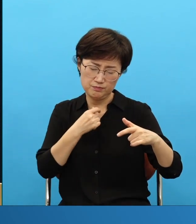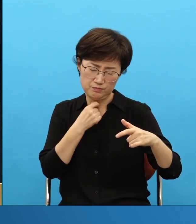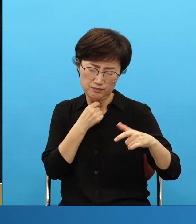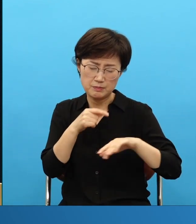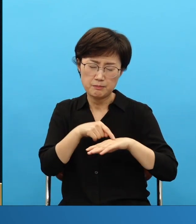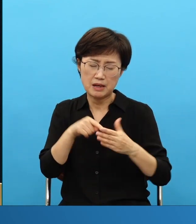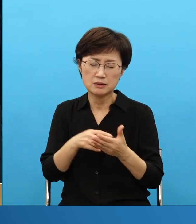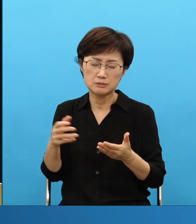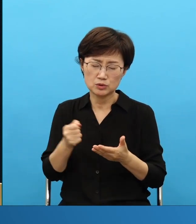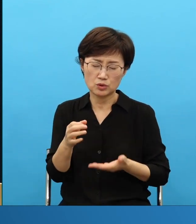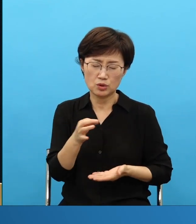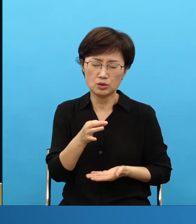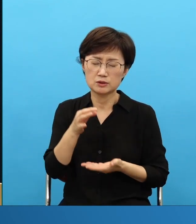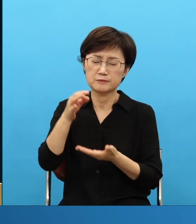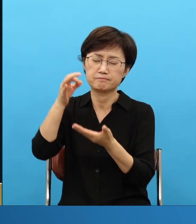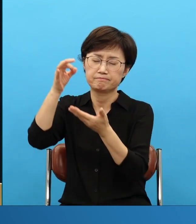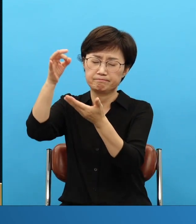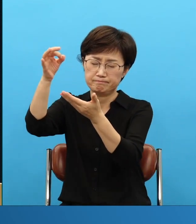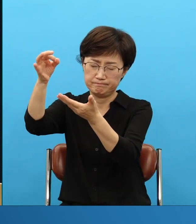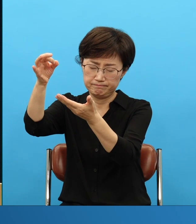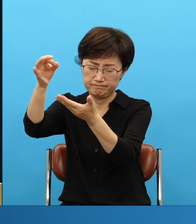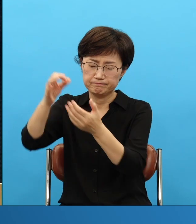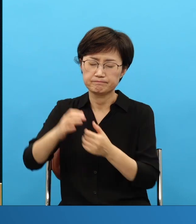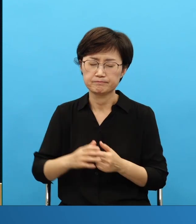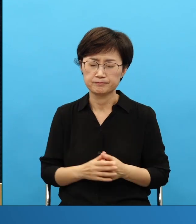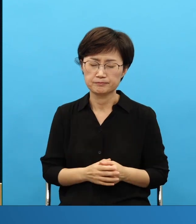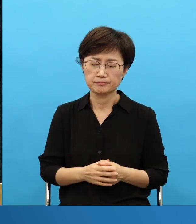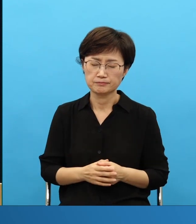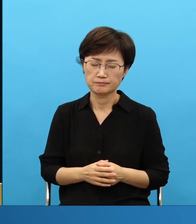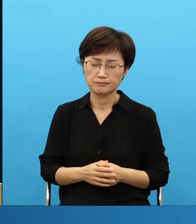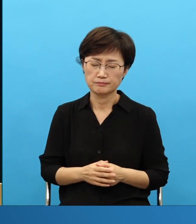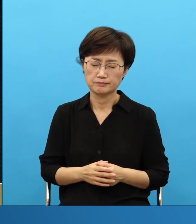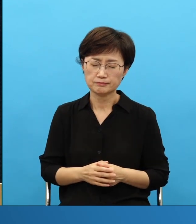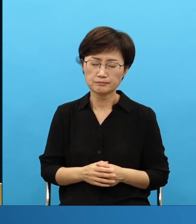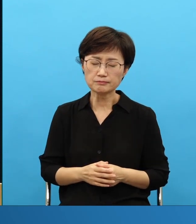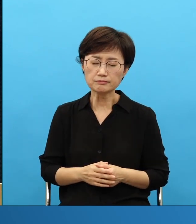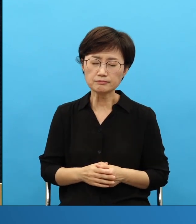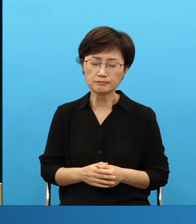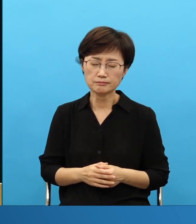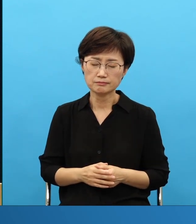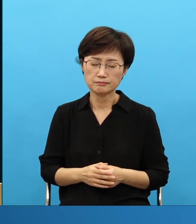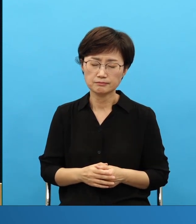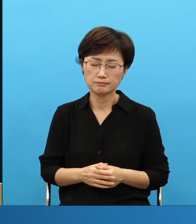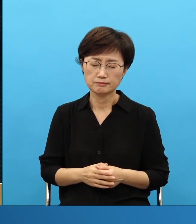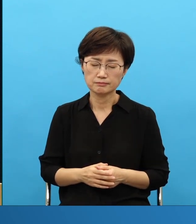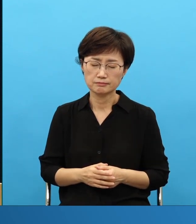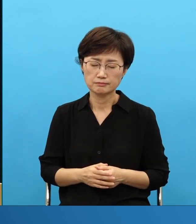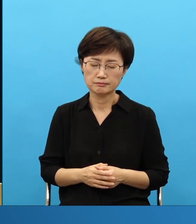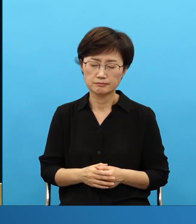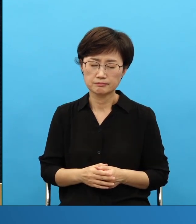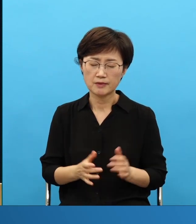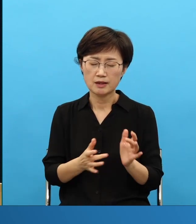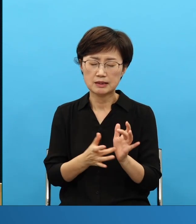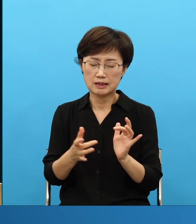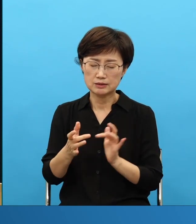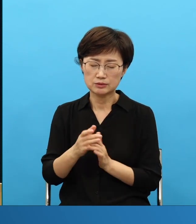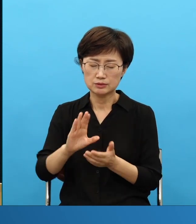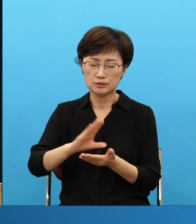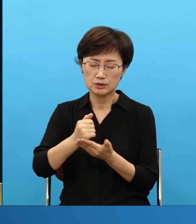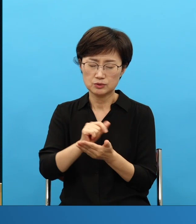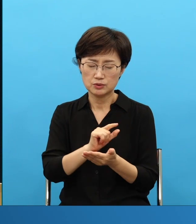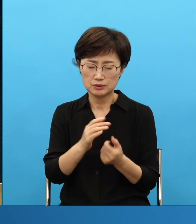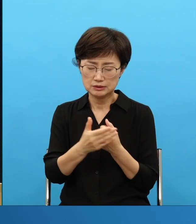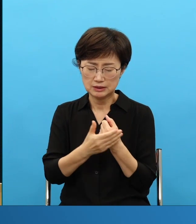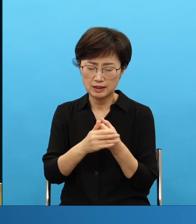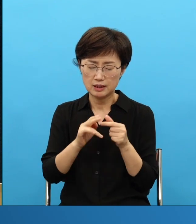May this be a very precious offering that is used for the 237 nations, unbelievers, for healing ministry and the remnants. 예수 그리스도의